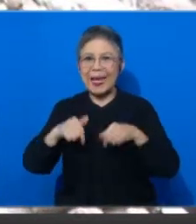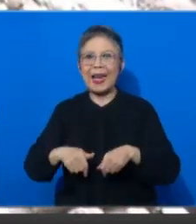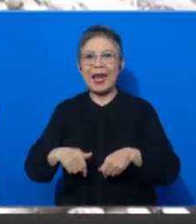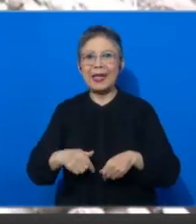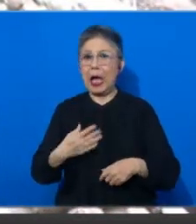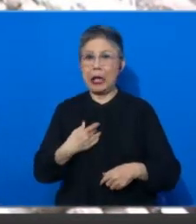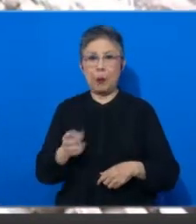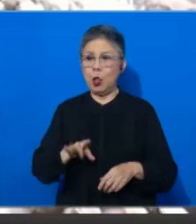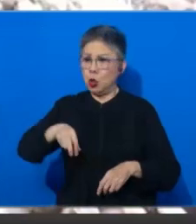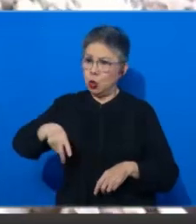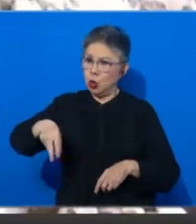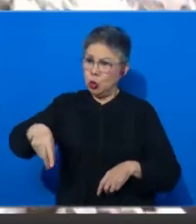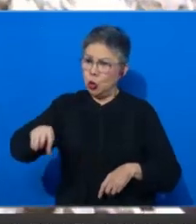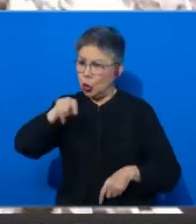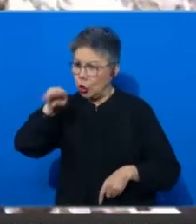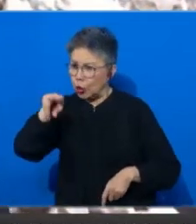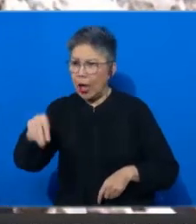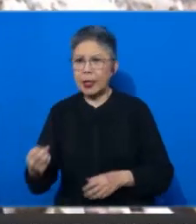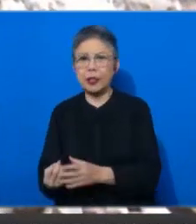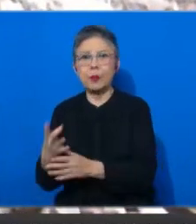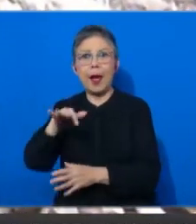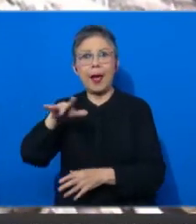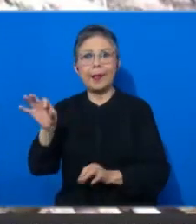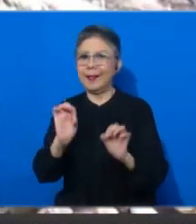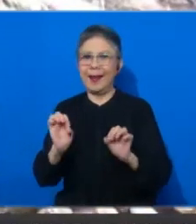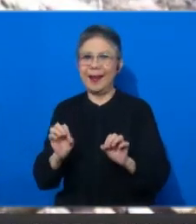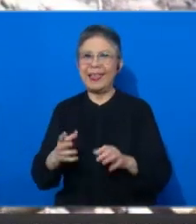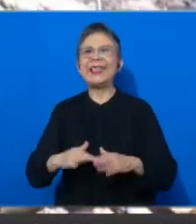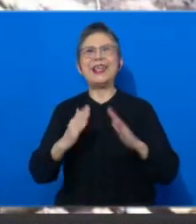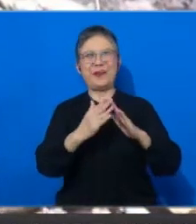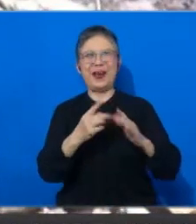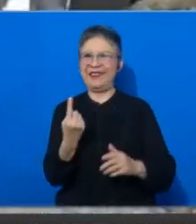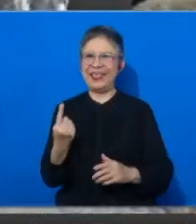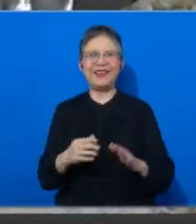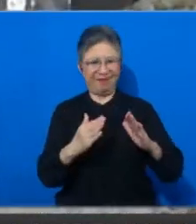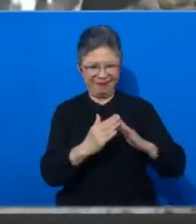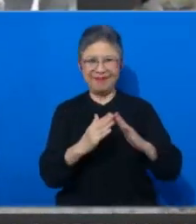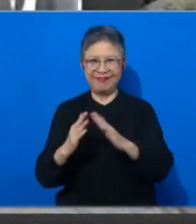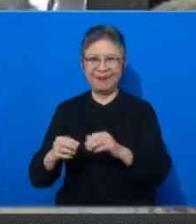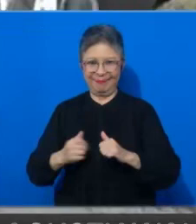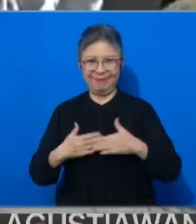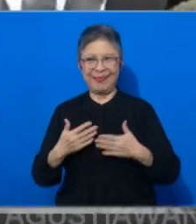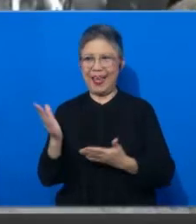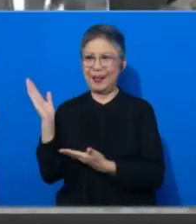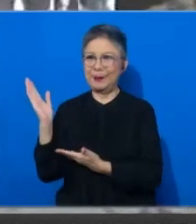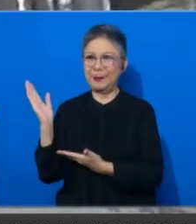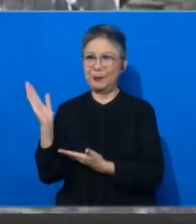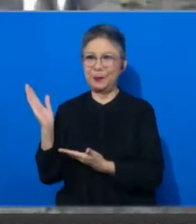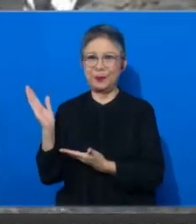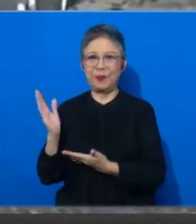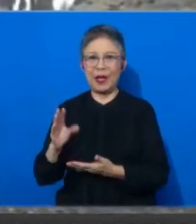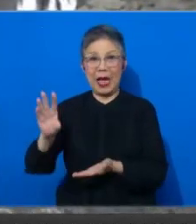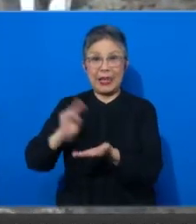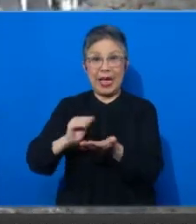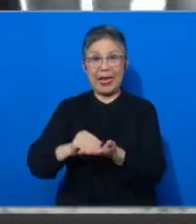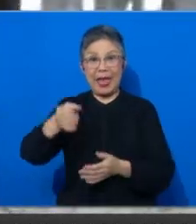mengambil air langsung ke sumber mata air, bisa menikmati di rumahnya masing-masing. Dengan menggunakan dana desa